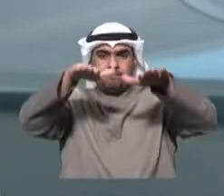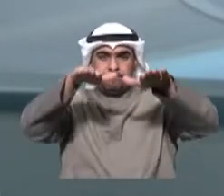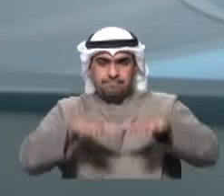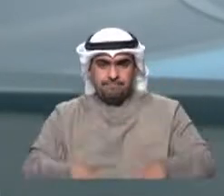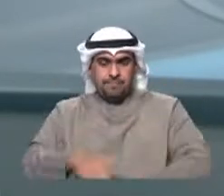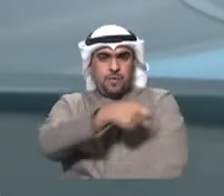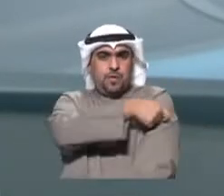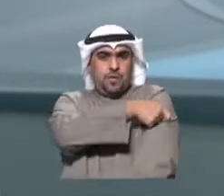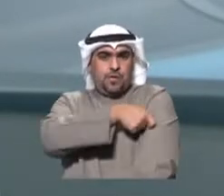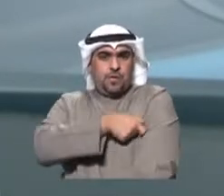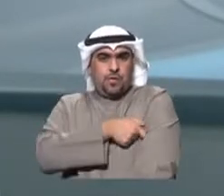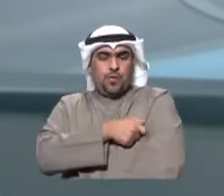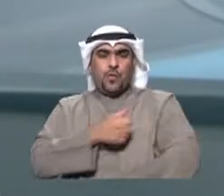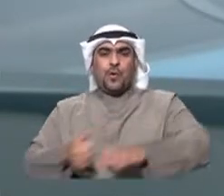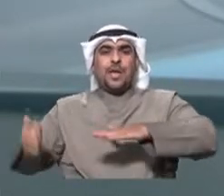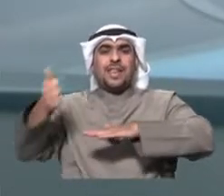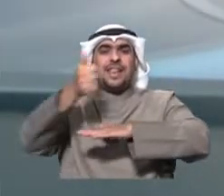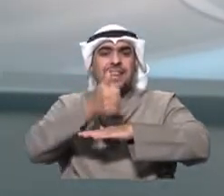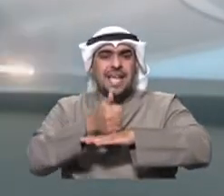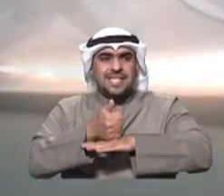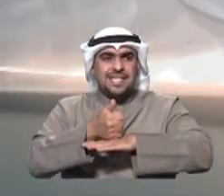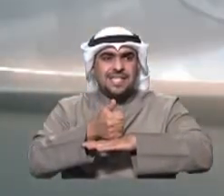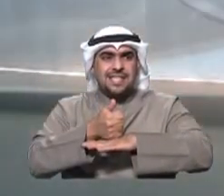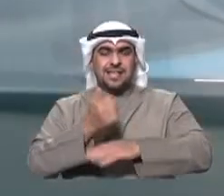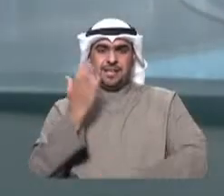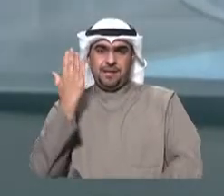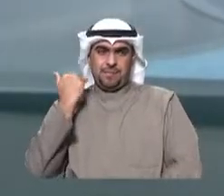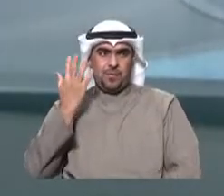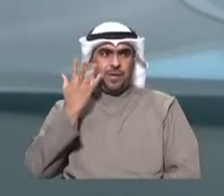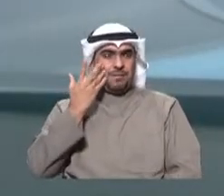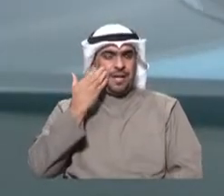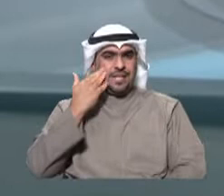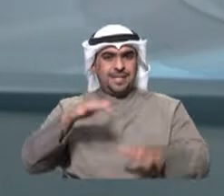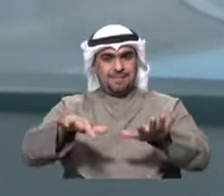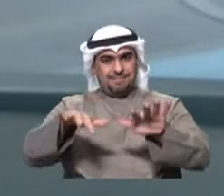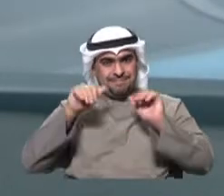عبد الله السالم الصباح طيب الله ثراه في نوفمبر عام